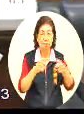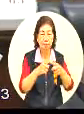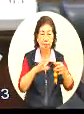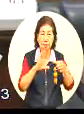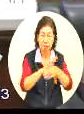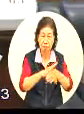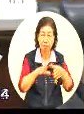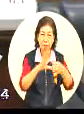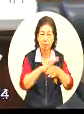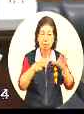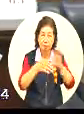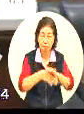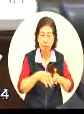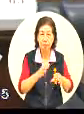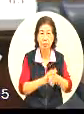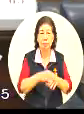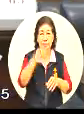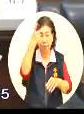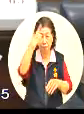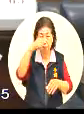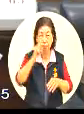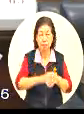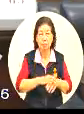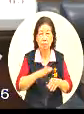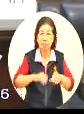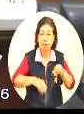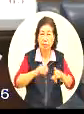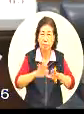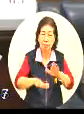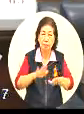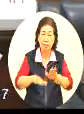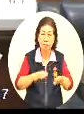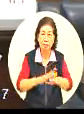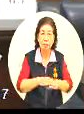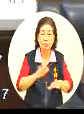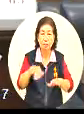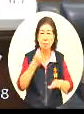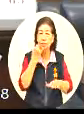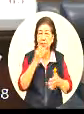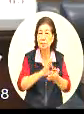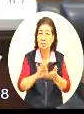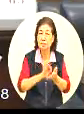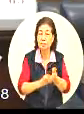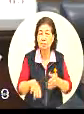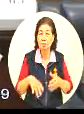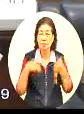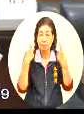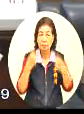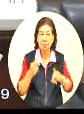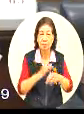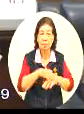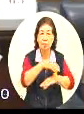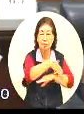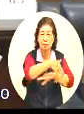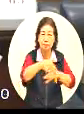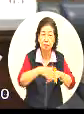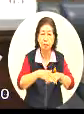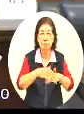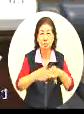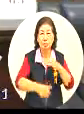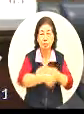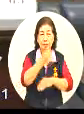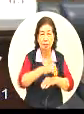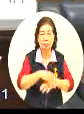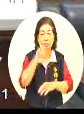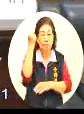化还有古迹来好的运用，哦，让我们这原县长官邸哦，可以，闲置